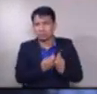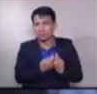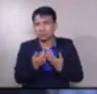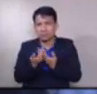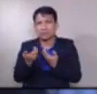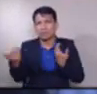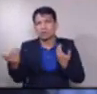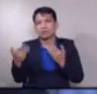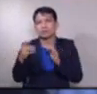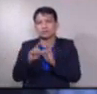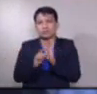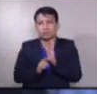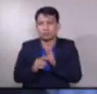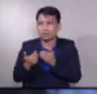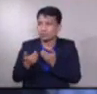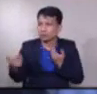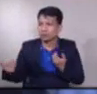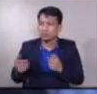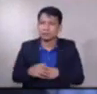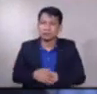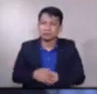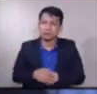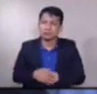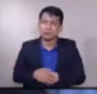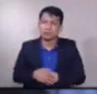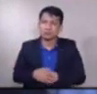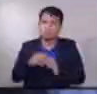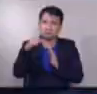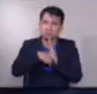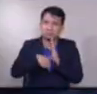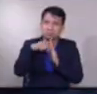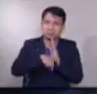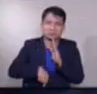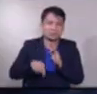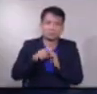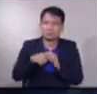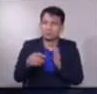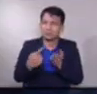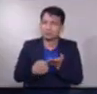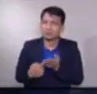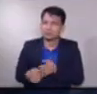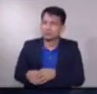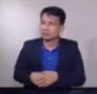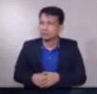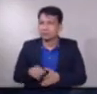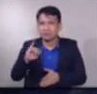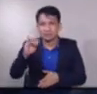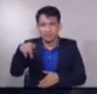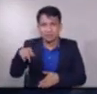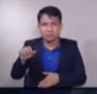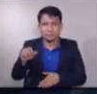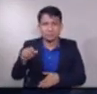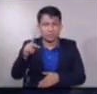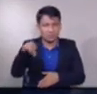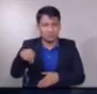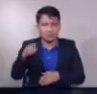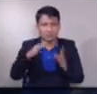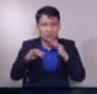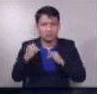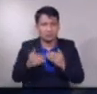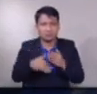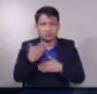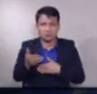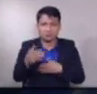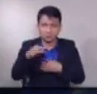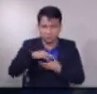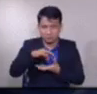the law. That's against paragraph 8, okay, section 3. Medyo malalimang usapin na yan dun sa IP issues. No? Pero yung susunod na